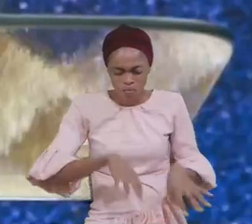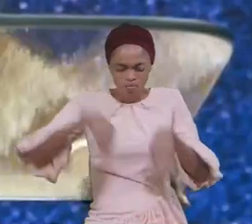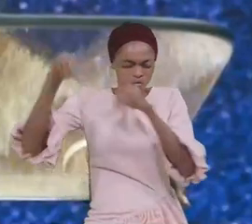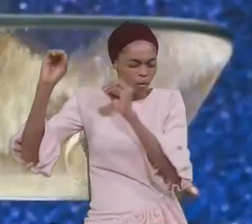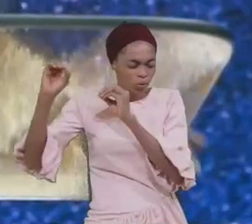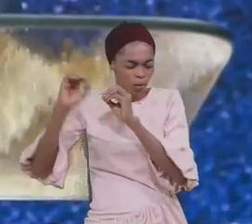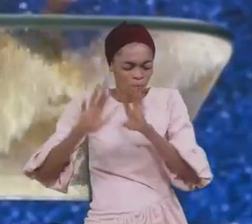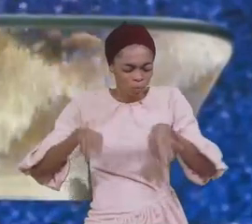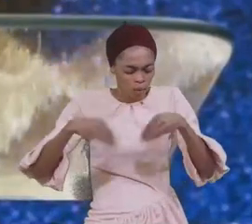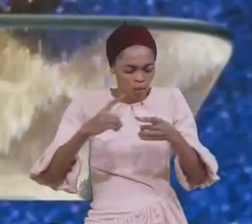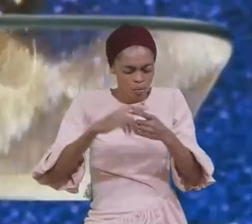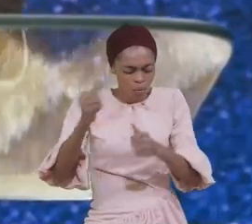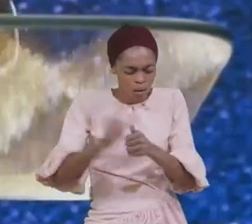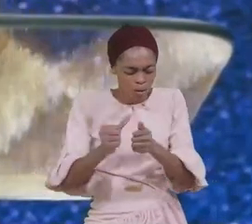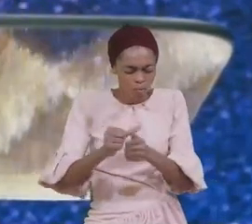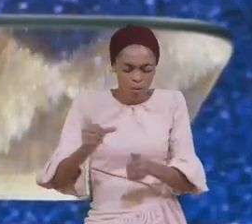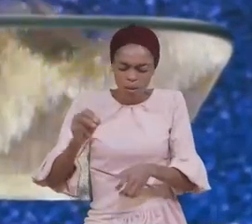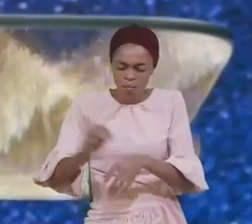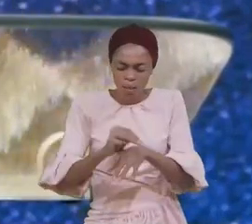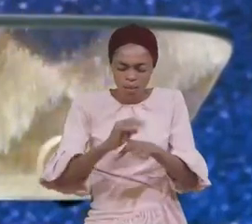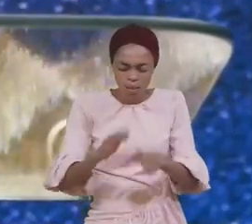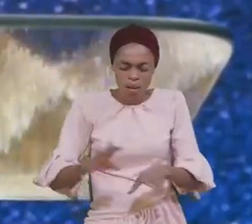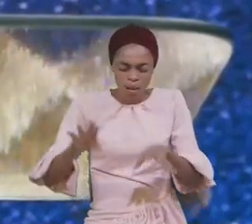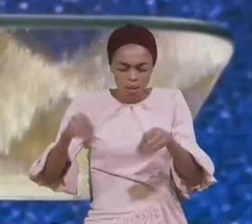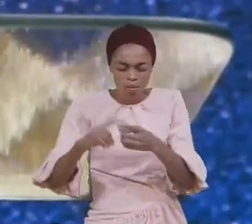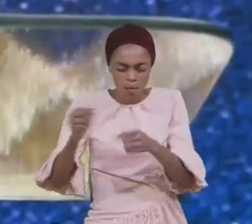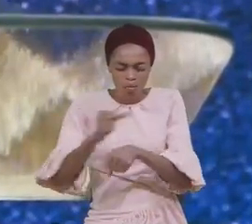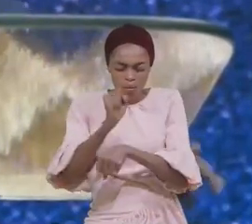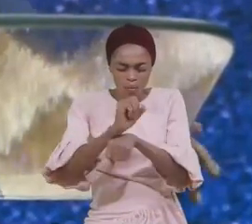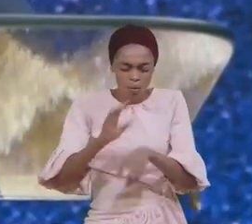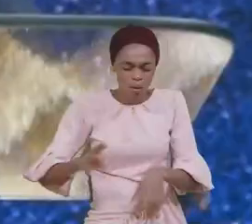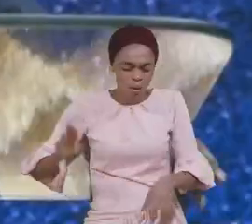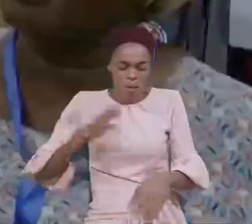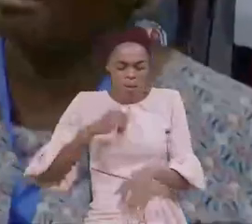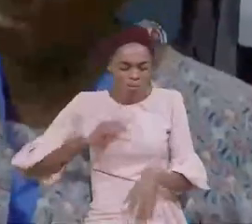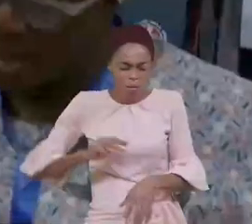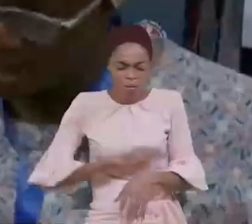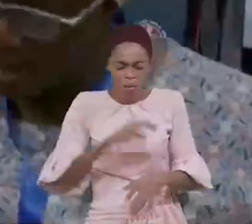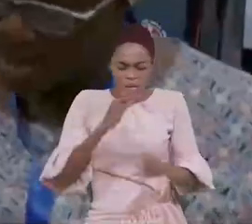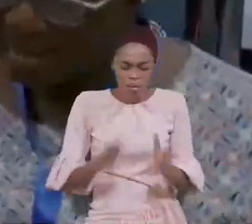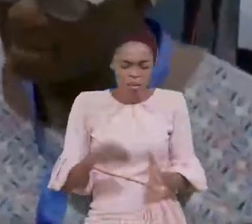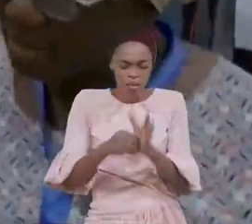à tout ministre, à tout ouvrier, à tout membre, au nom de Jésus-Christ.